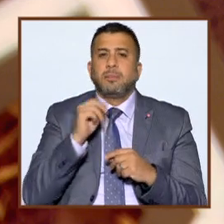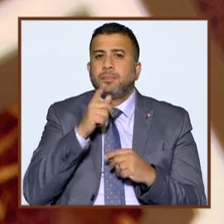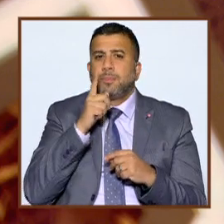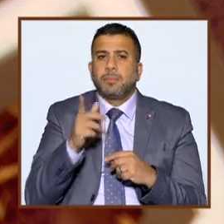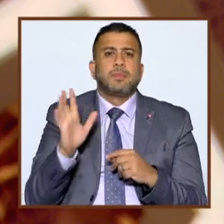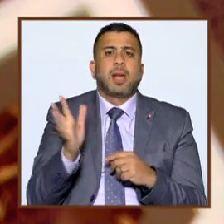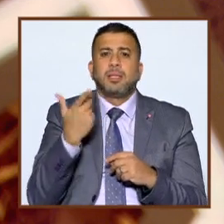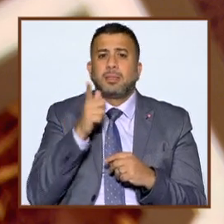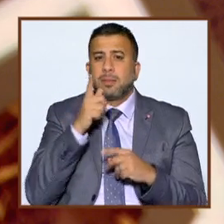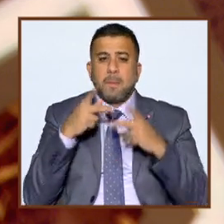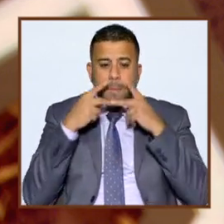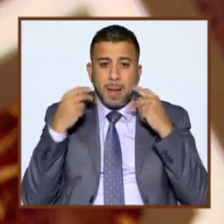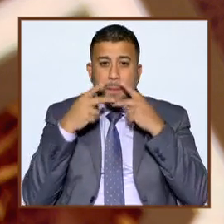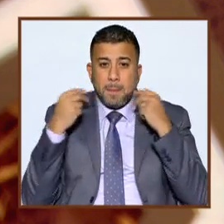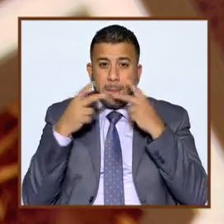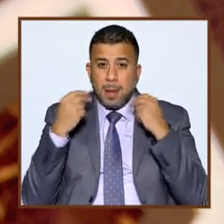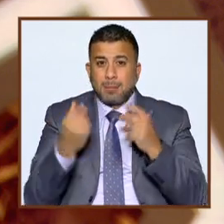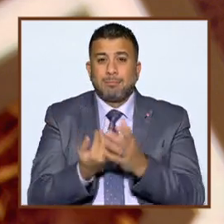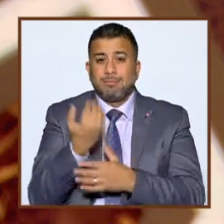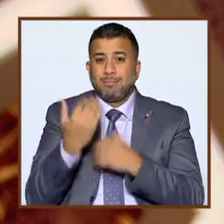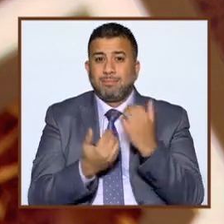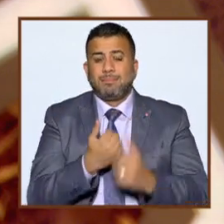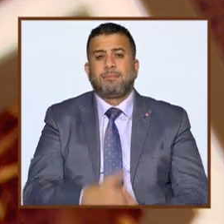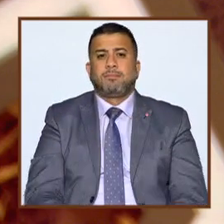لعابها أو توضأ في الإناء